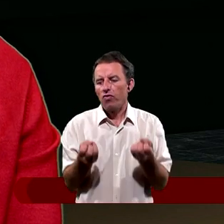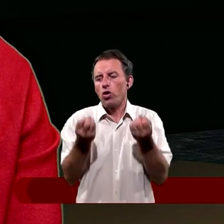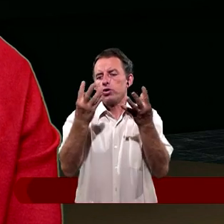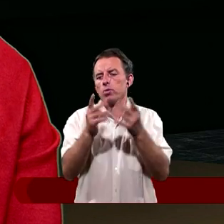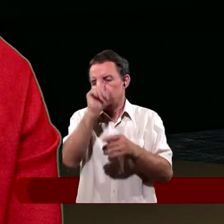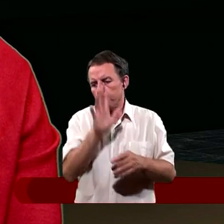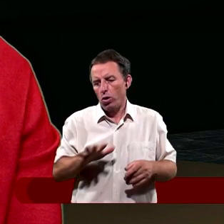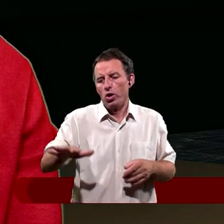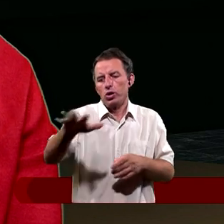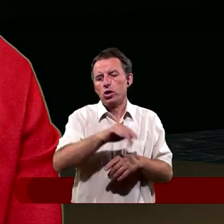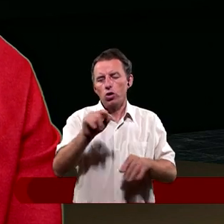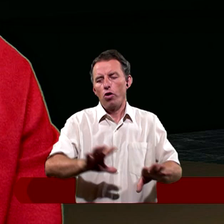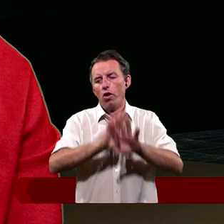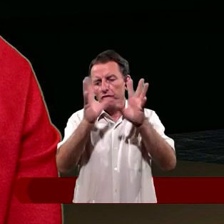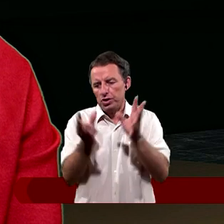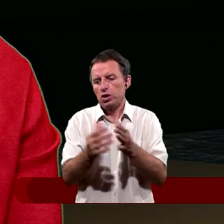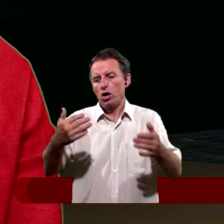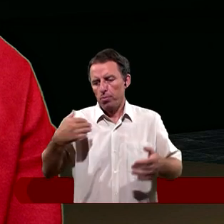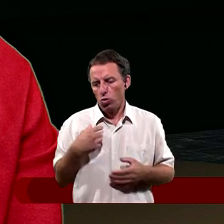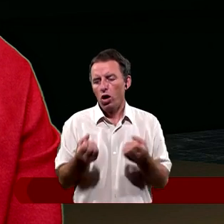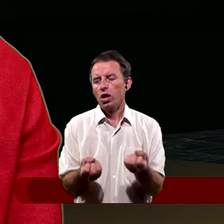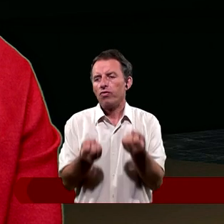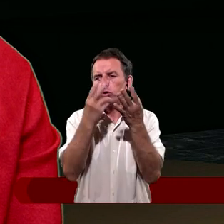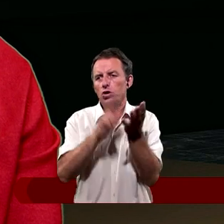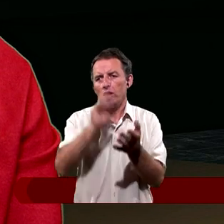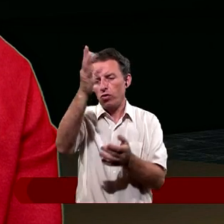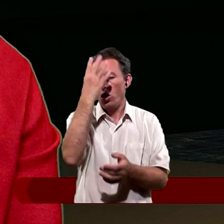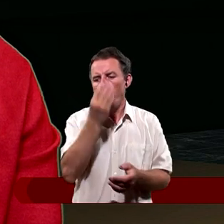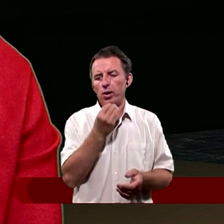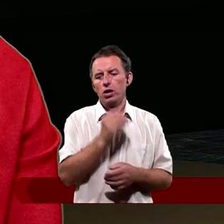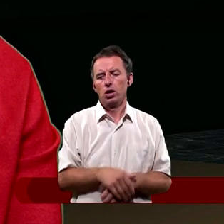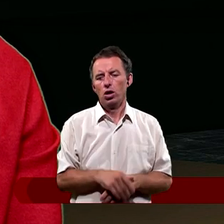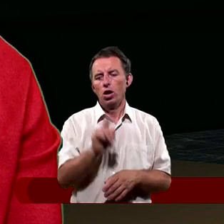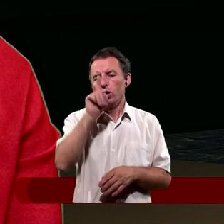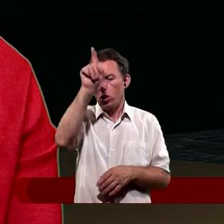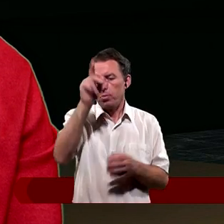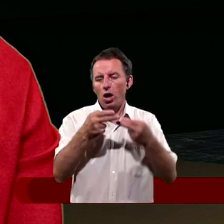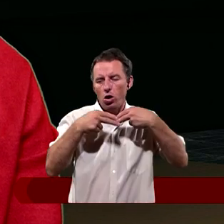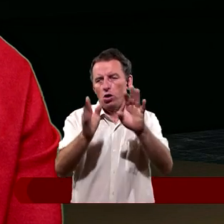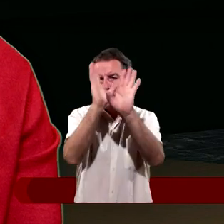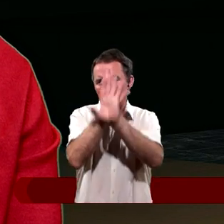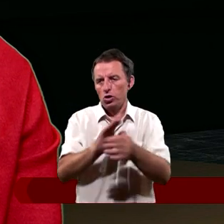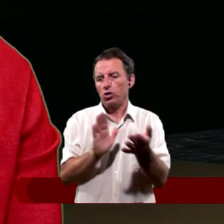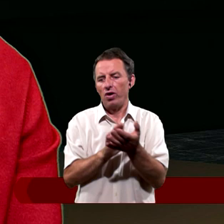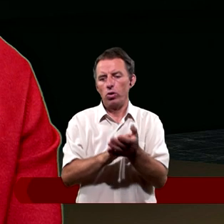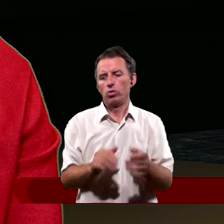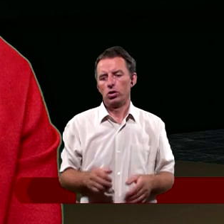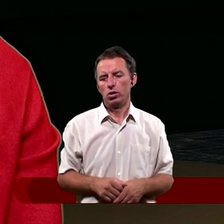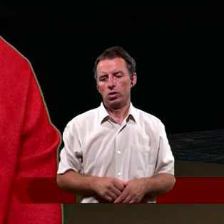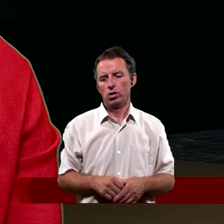stworzymy społeczności, żeby to wszystko było tworzone na Twój obraz, żeby Tobie, Panie, oddawać cześć i